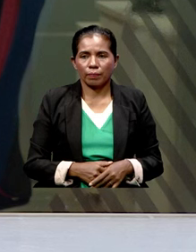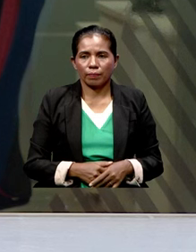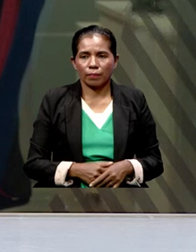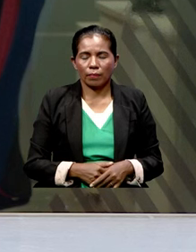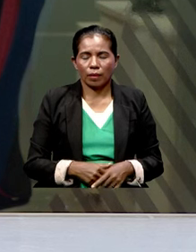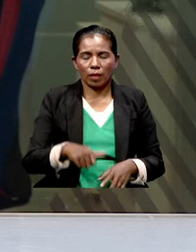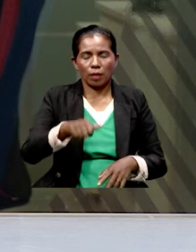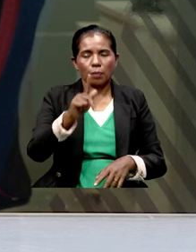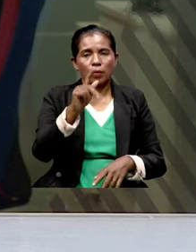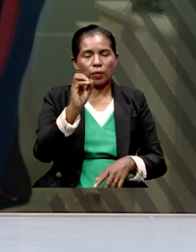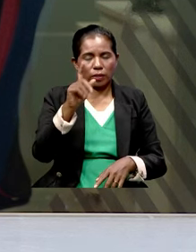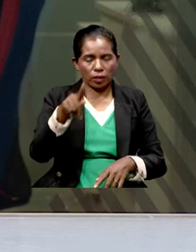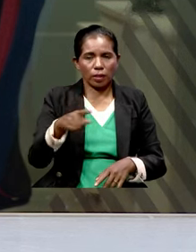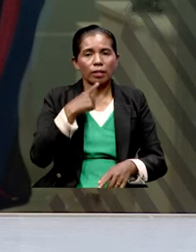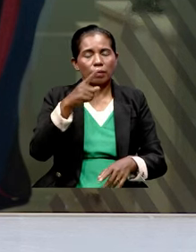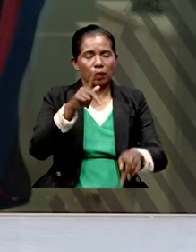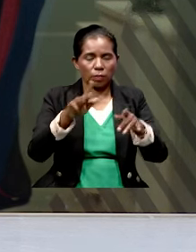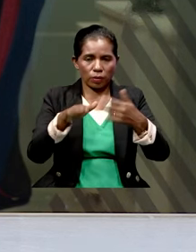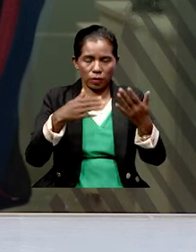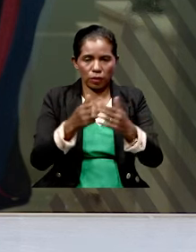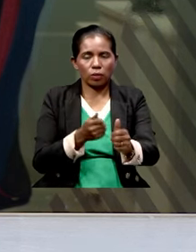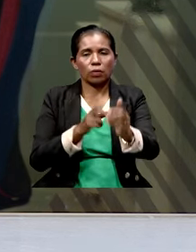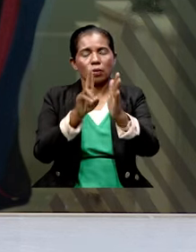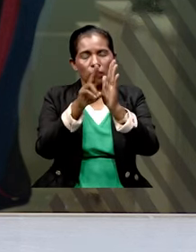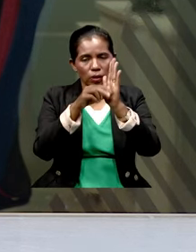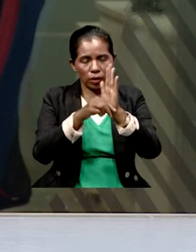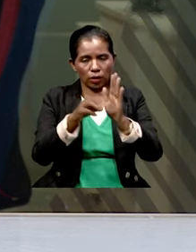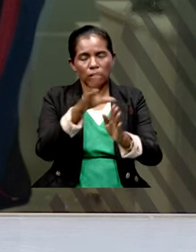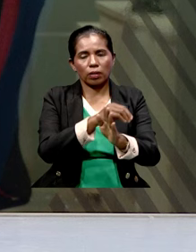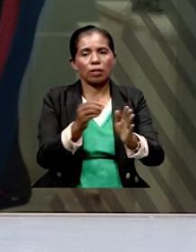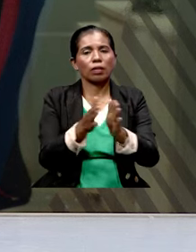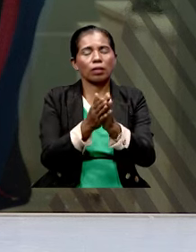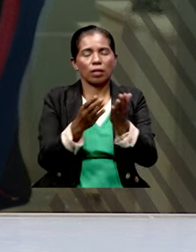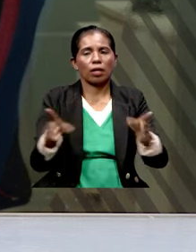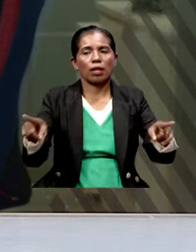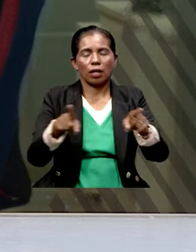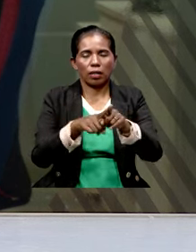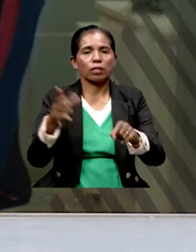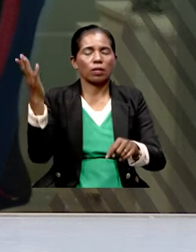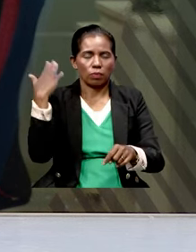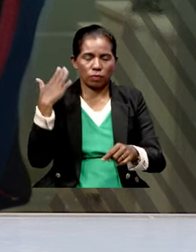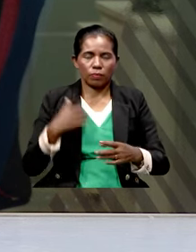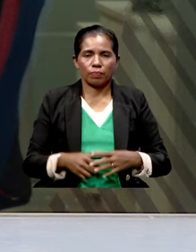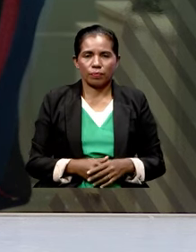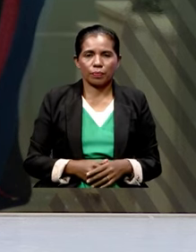A portila pela ba passageiro sira atu lautu ir horário no tiquete ir ao Berlim la Merau, hanesen antes.